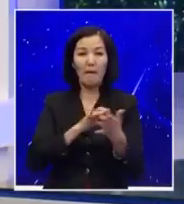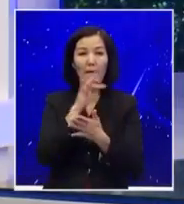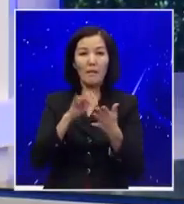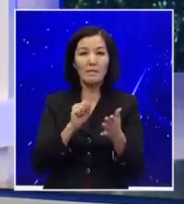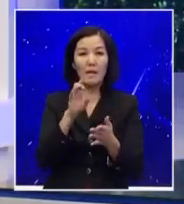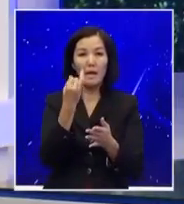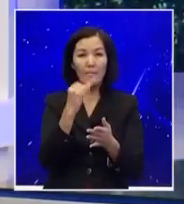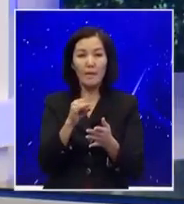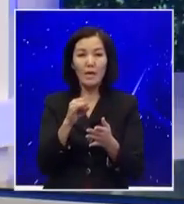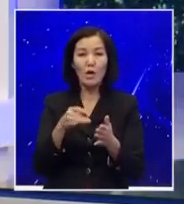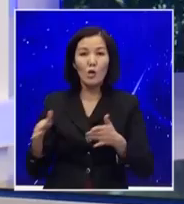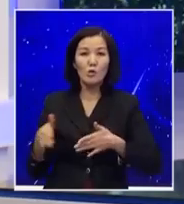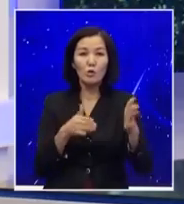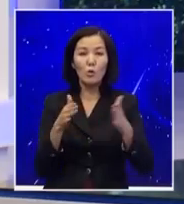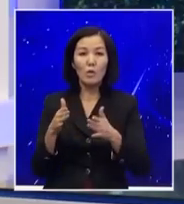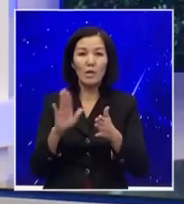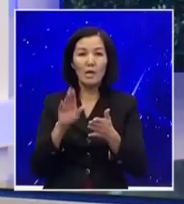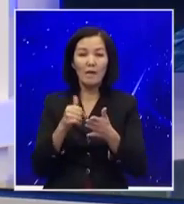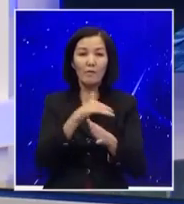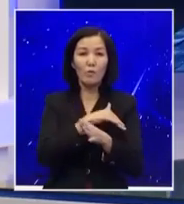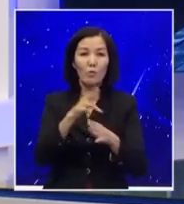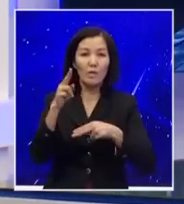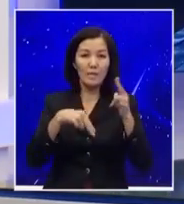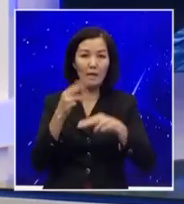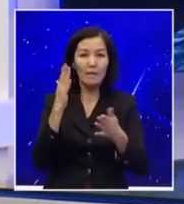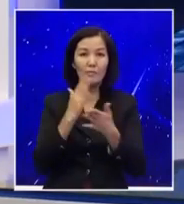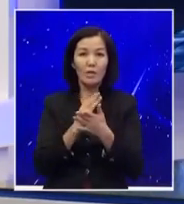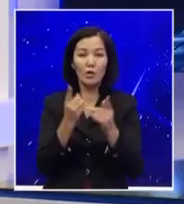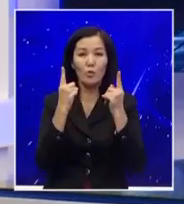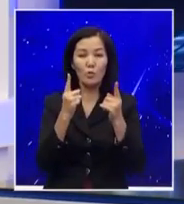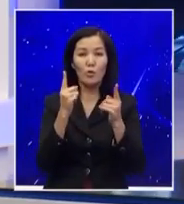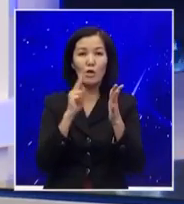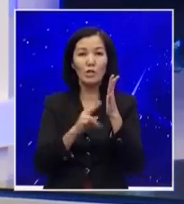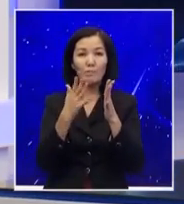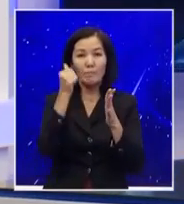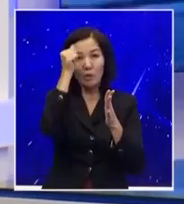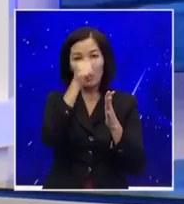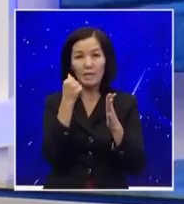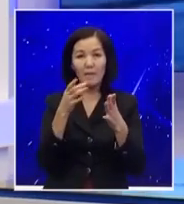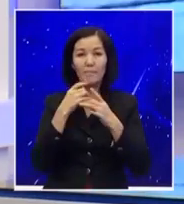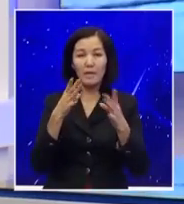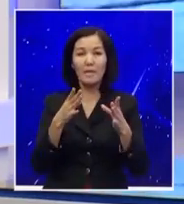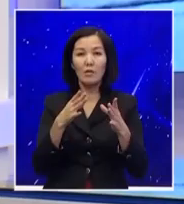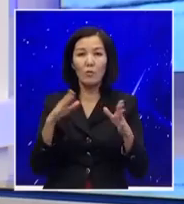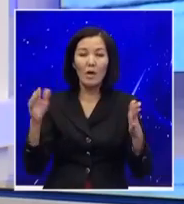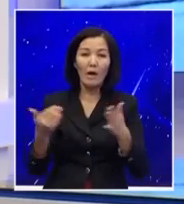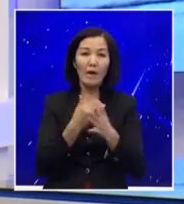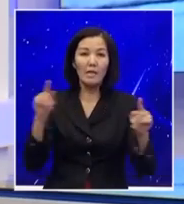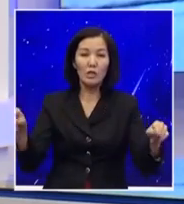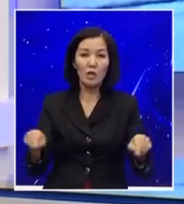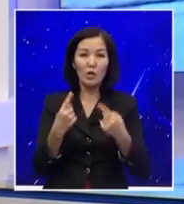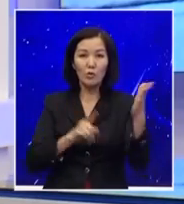жол алиясы салынып жатыр. Олақынның 175 жылдық мерейтойына орай жетсулықтар шахардағы демалыс орнын жаңғыртуды қолға